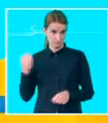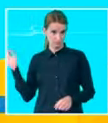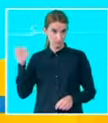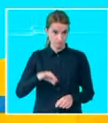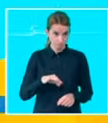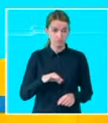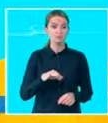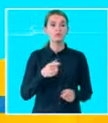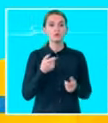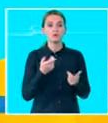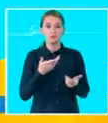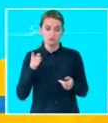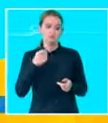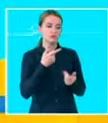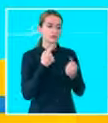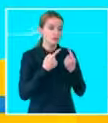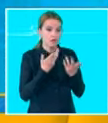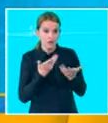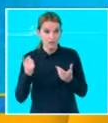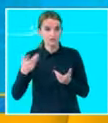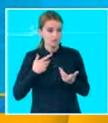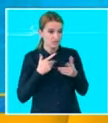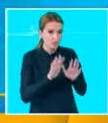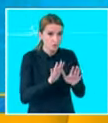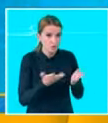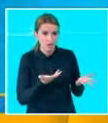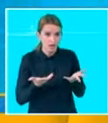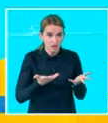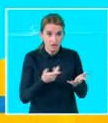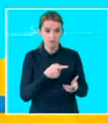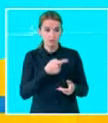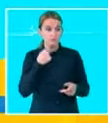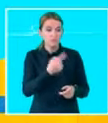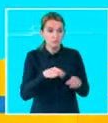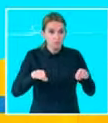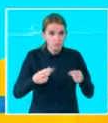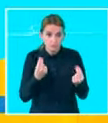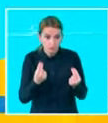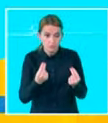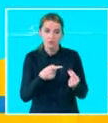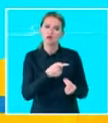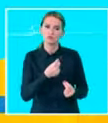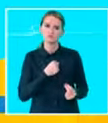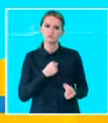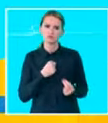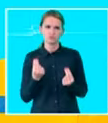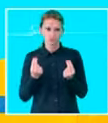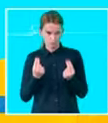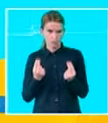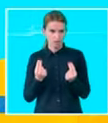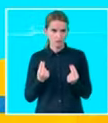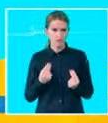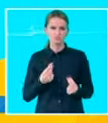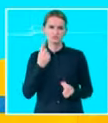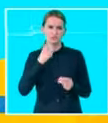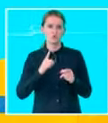изключително кооперативни. Добре ли е моториста? Добре, да. Слава. Човека е с 5 спукани ребра, ще му се прави операция на